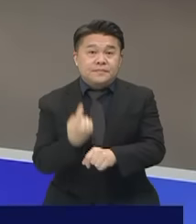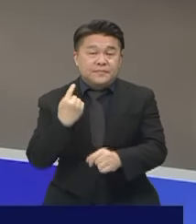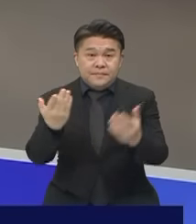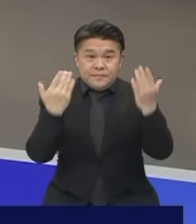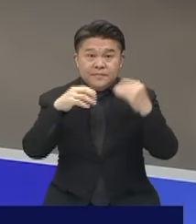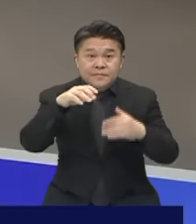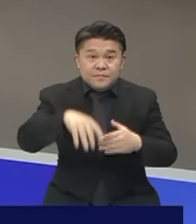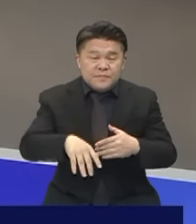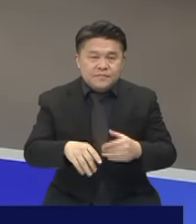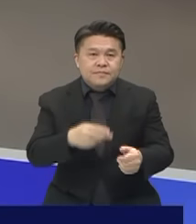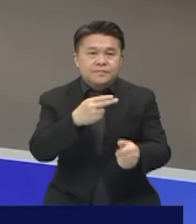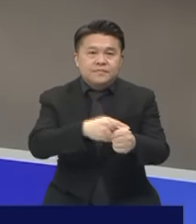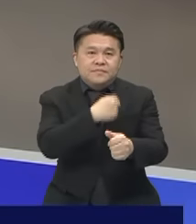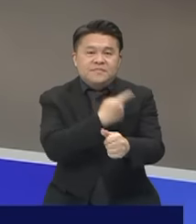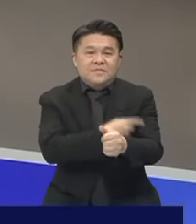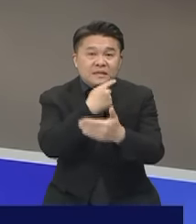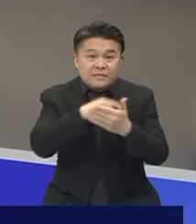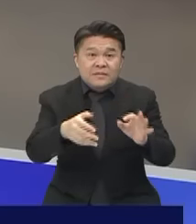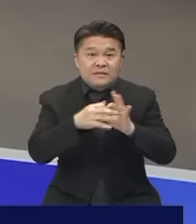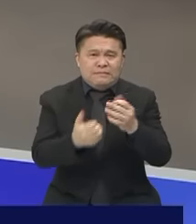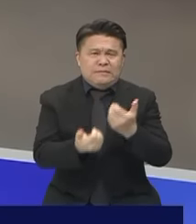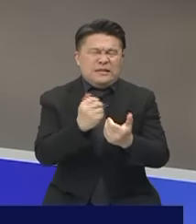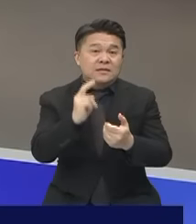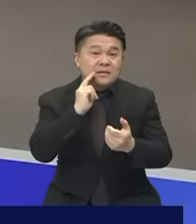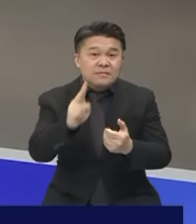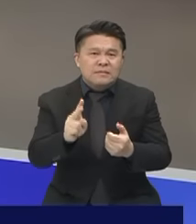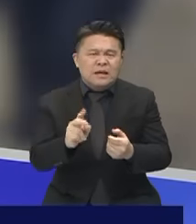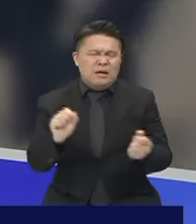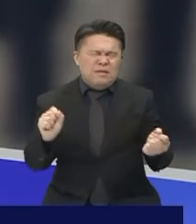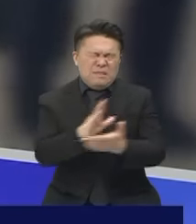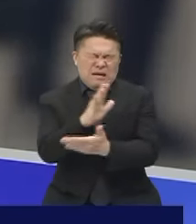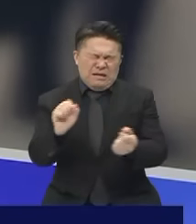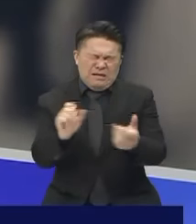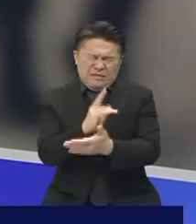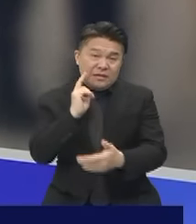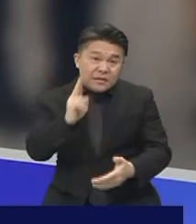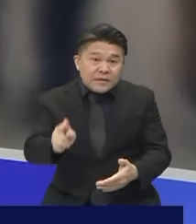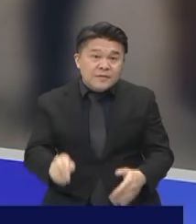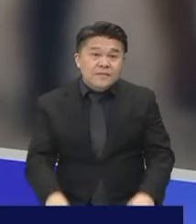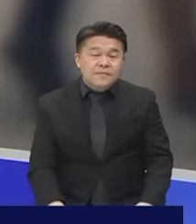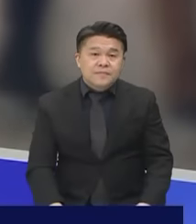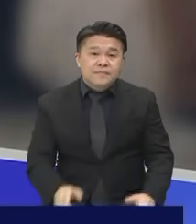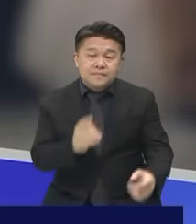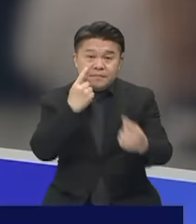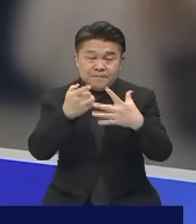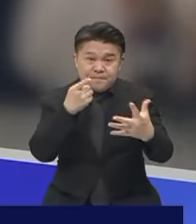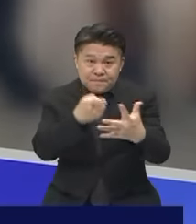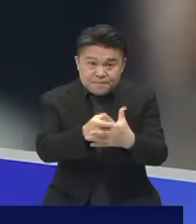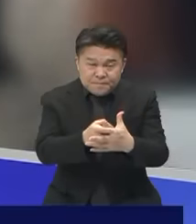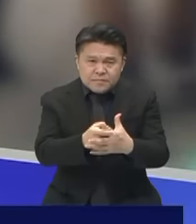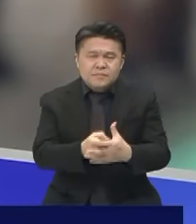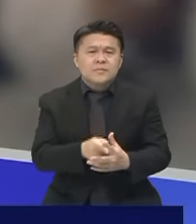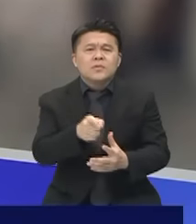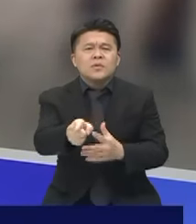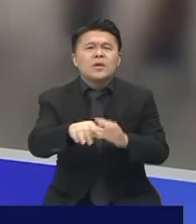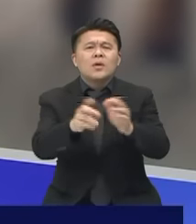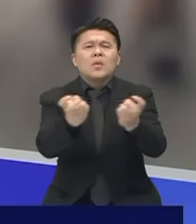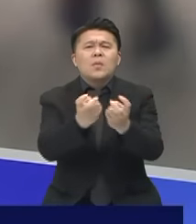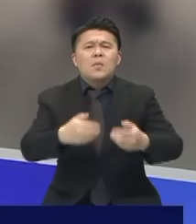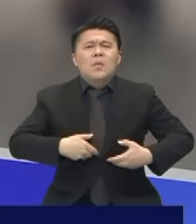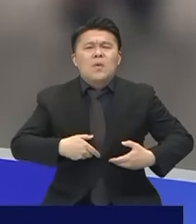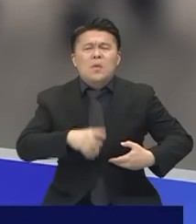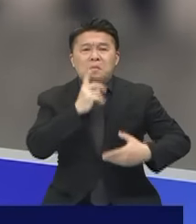지난해 학교 현장은 교권 침해와 관련한 갈등이 이어지면서 그야말로 몸살을 앓았는데요. 진상 규명과 대응을 촉구하는